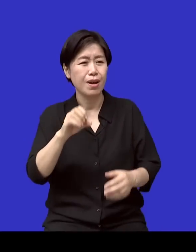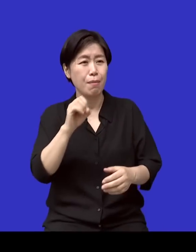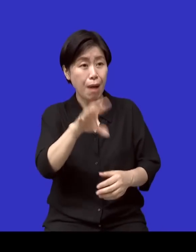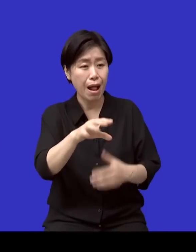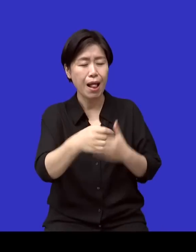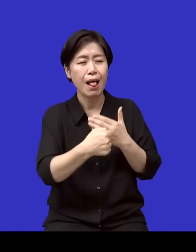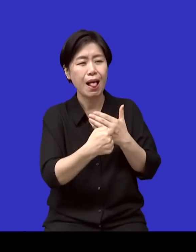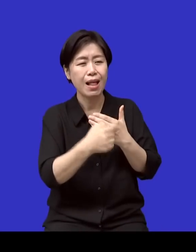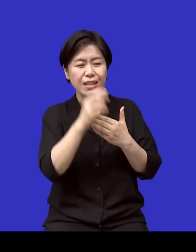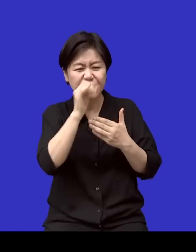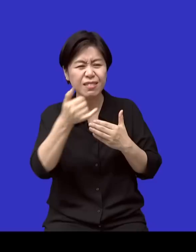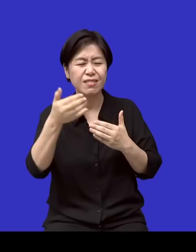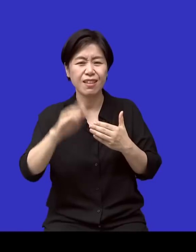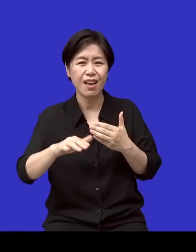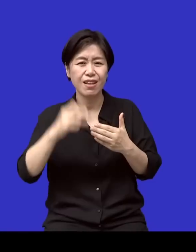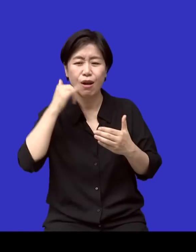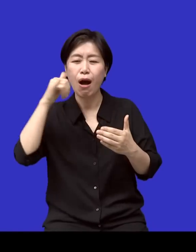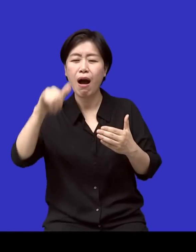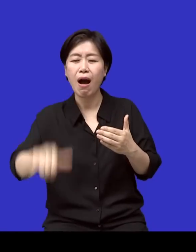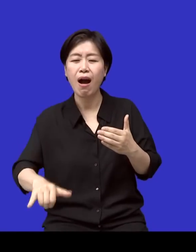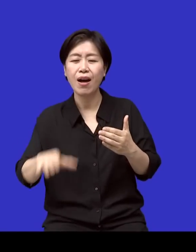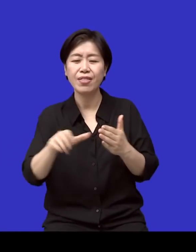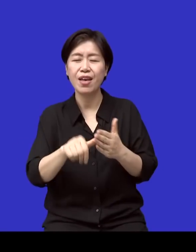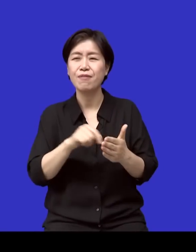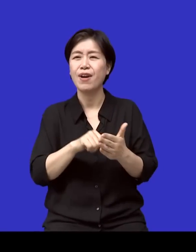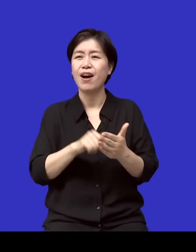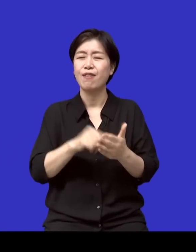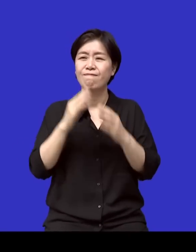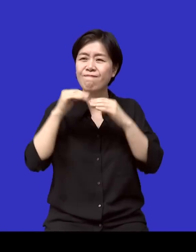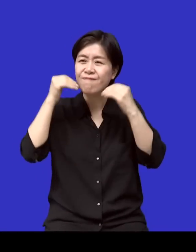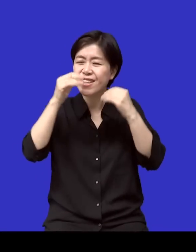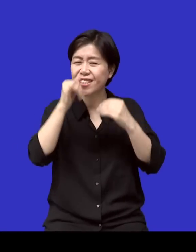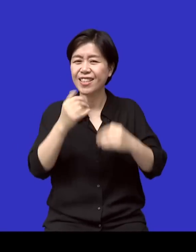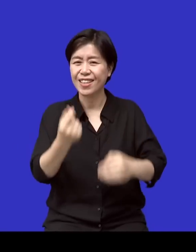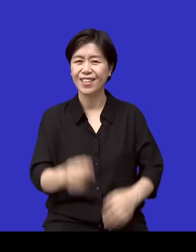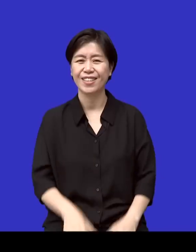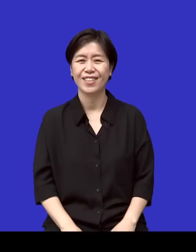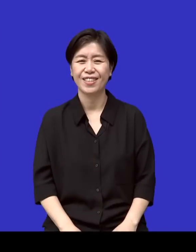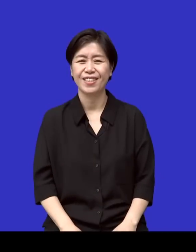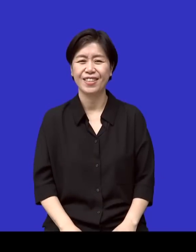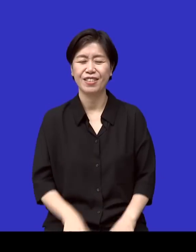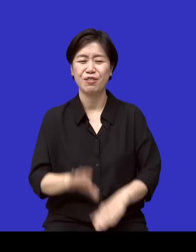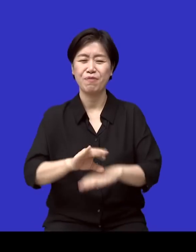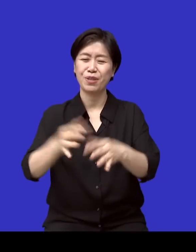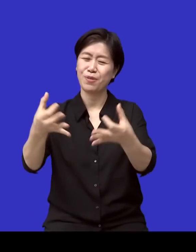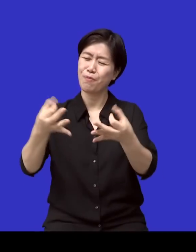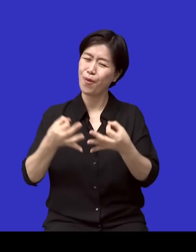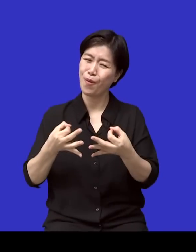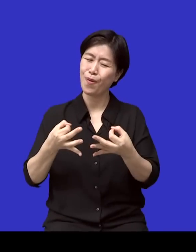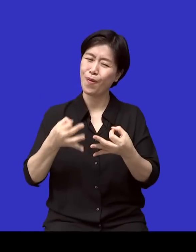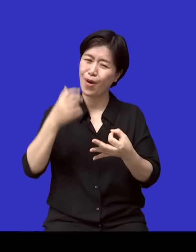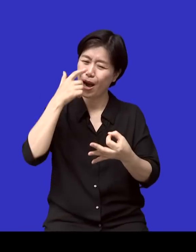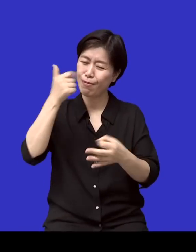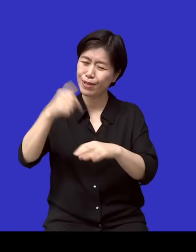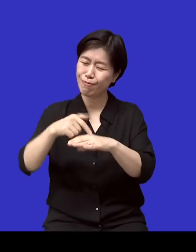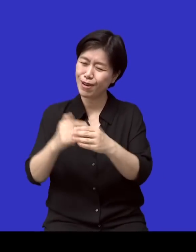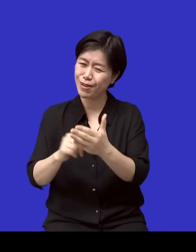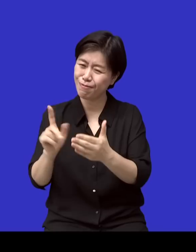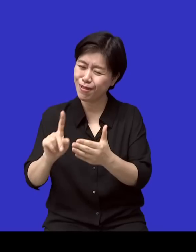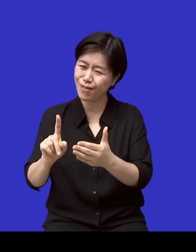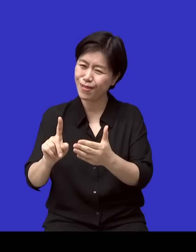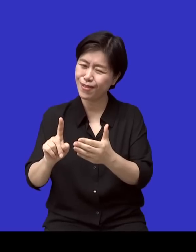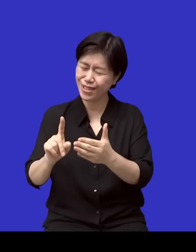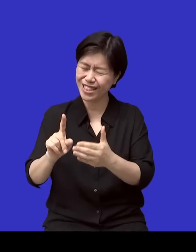그럼요. 아빠에 대한 환상이 너무 아니, 얘기는 하지 가득하네요. 마세요. 그냥 저 얘기하는 거지. 방송 나가시면 알 텐데. 아유, 아버지,